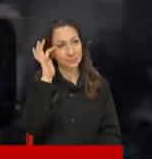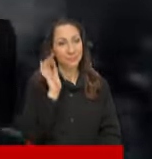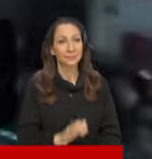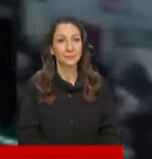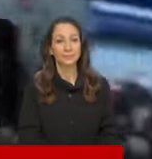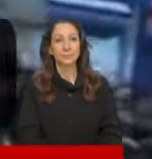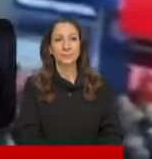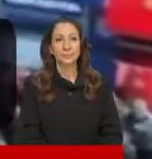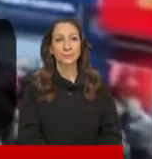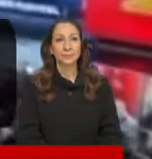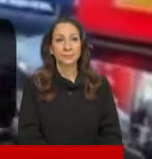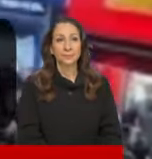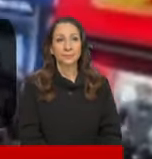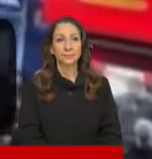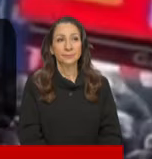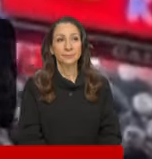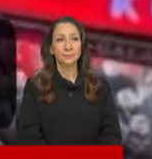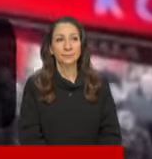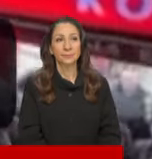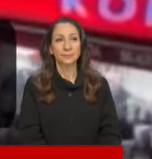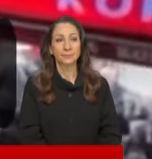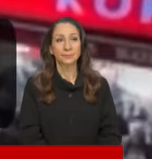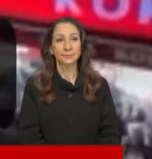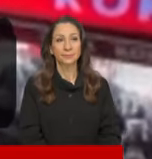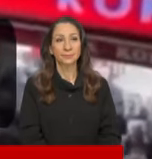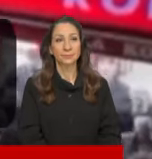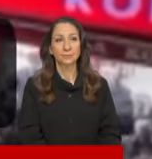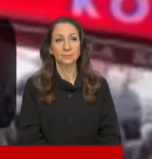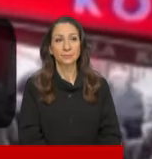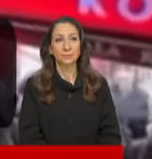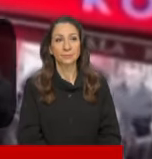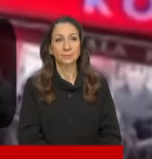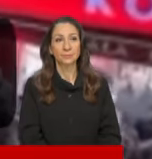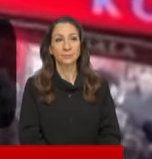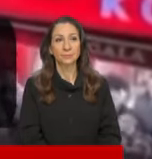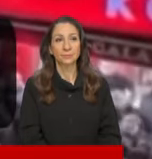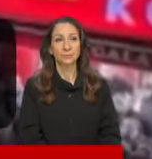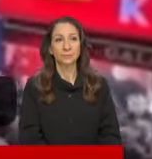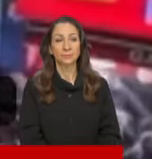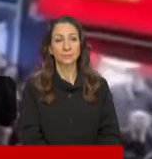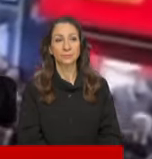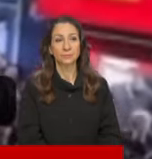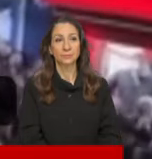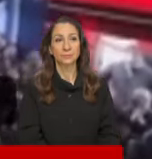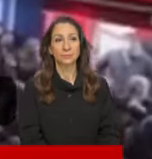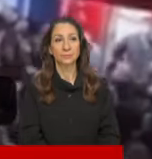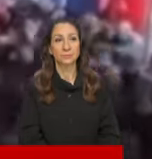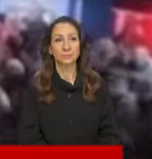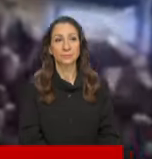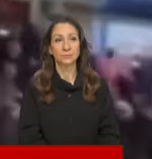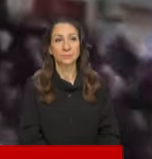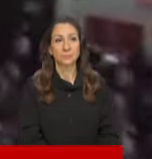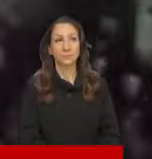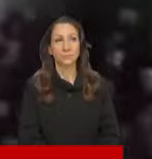toplanıp gelerek adayınızı Bence aşağı çekiyorsunuz olmaz yazık değil